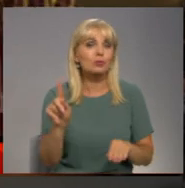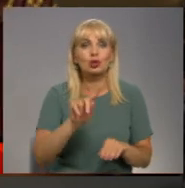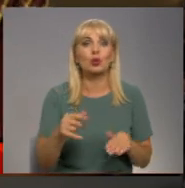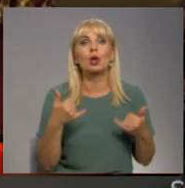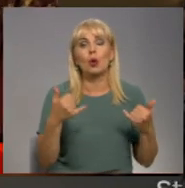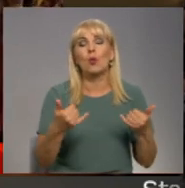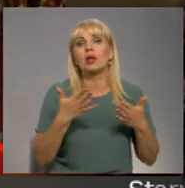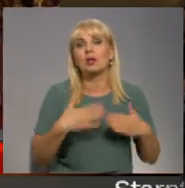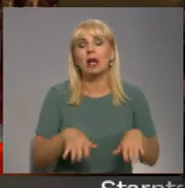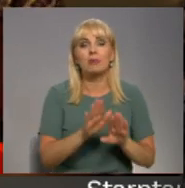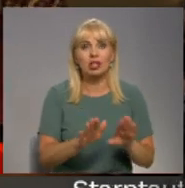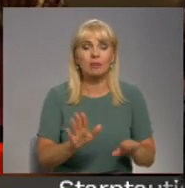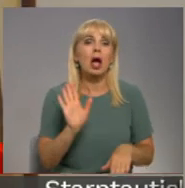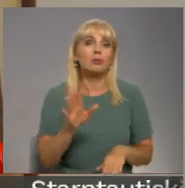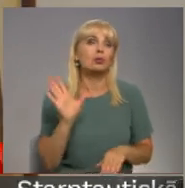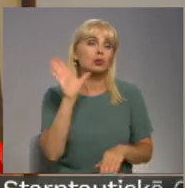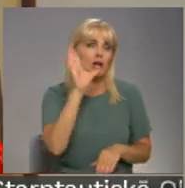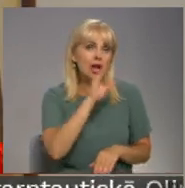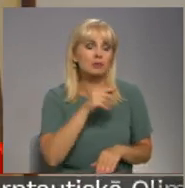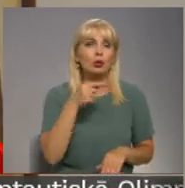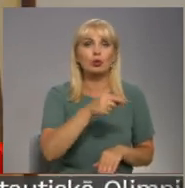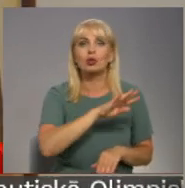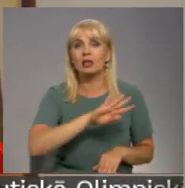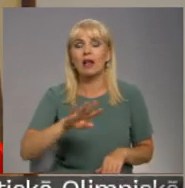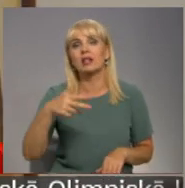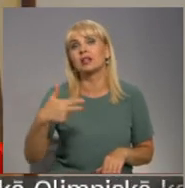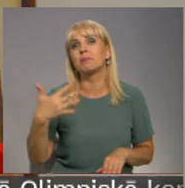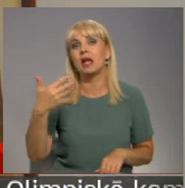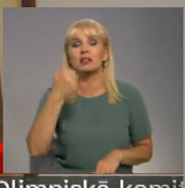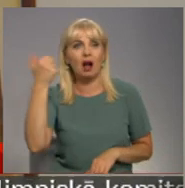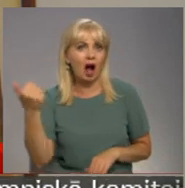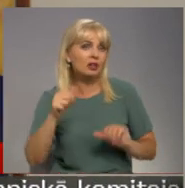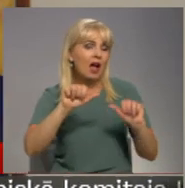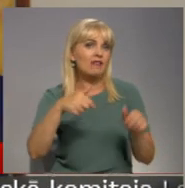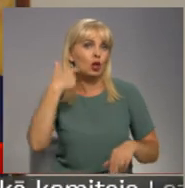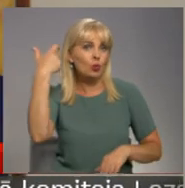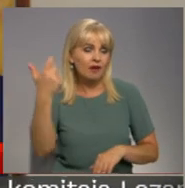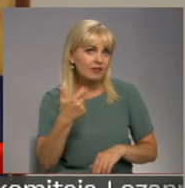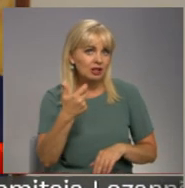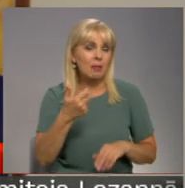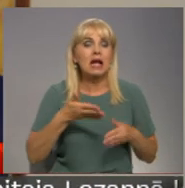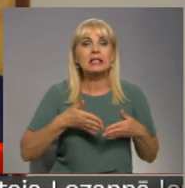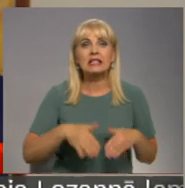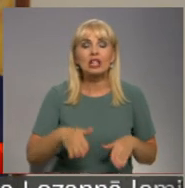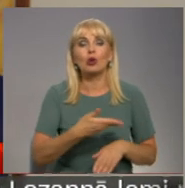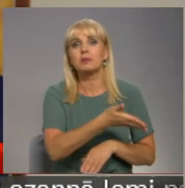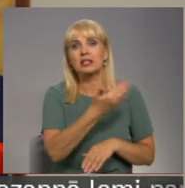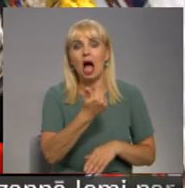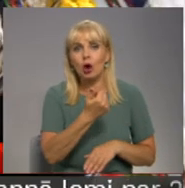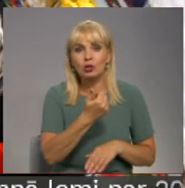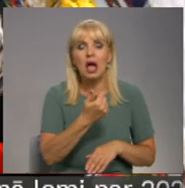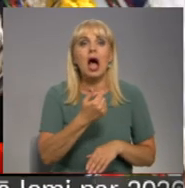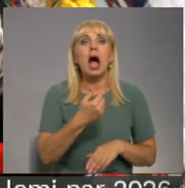tērpu izstādi, bet būs iespēja arī noskatīties 1935. Gadā veidoto filmu Dzimteni sauc jeb kāzas